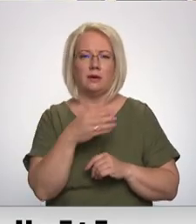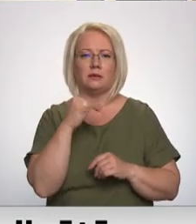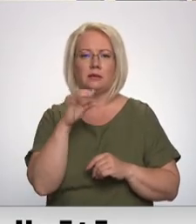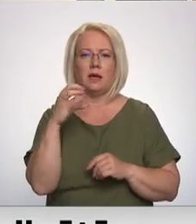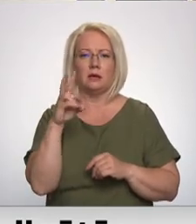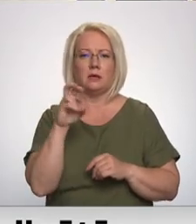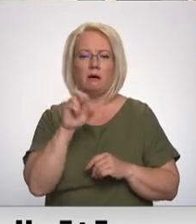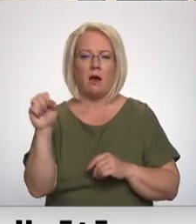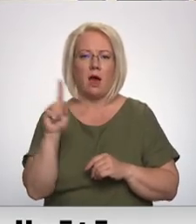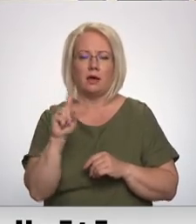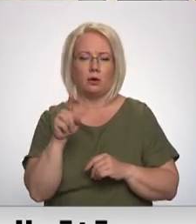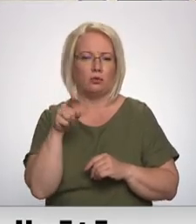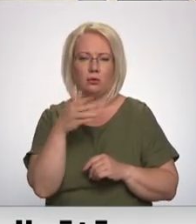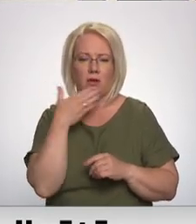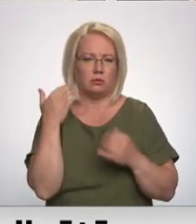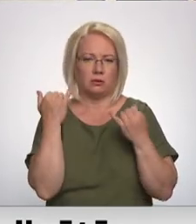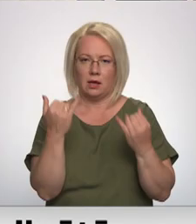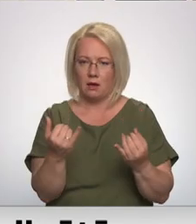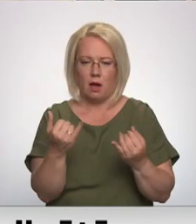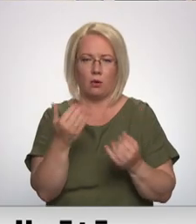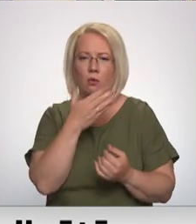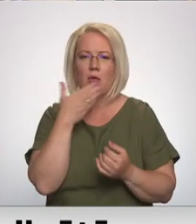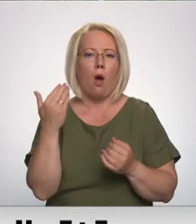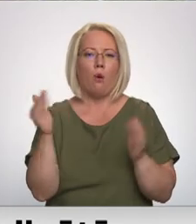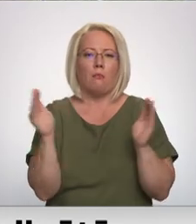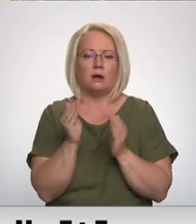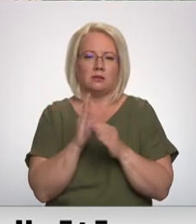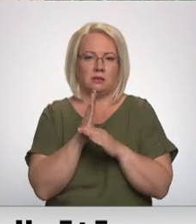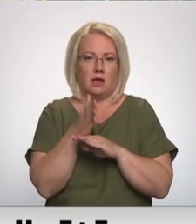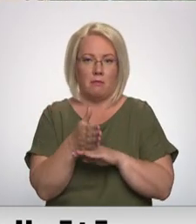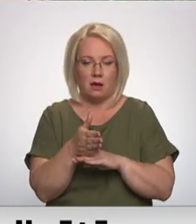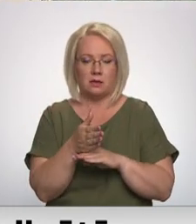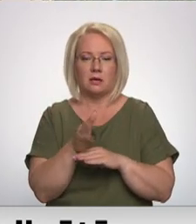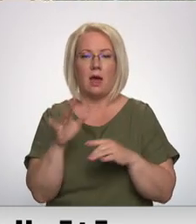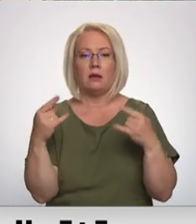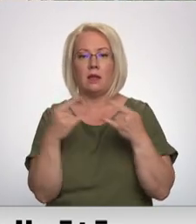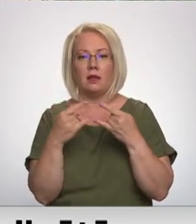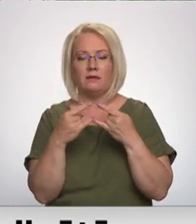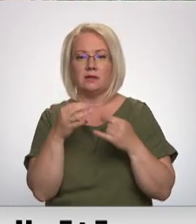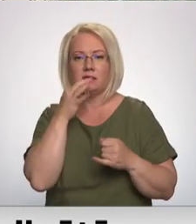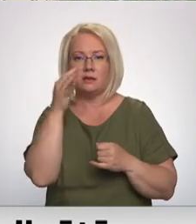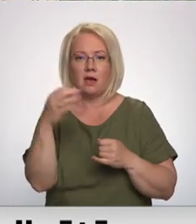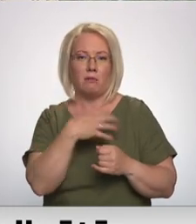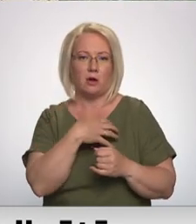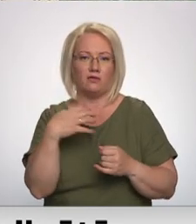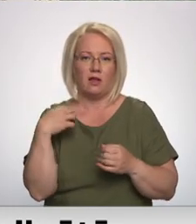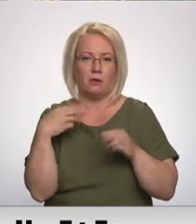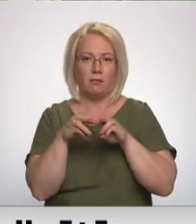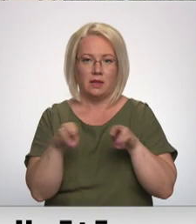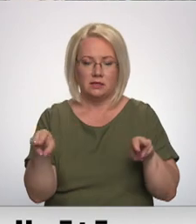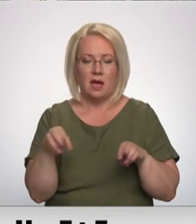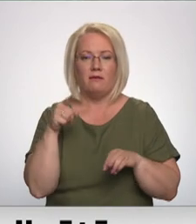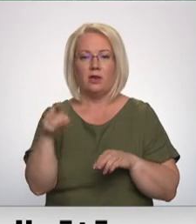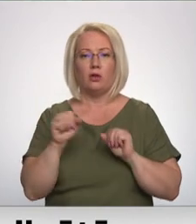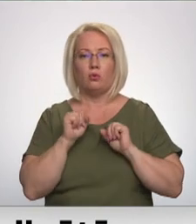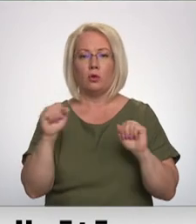un ne tuvu nav sliktāk, noteikti nav mazs ciematiņš. Kā RTV skaidro varam, pilsētas status nodrošina